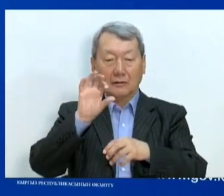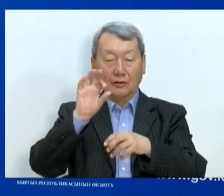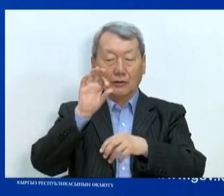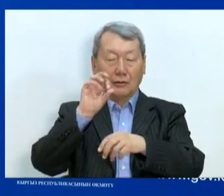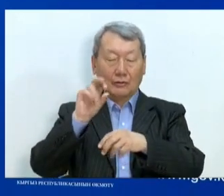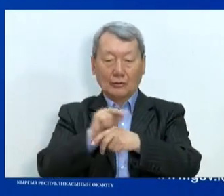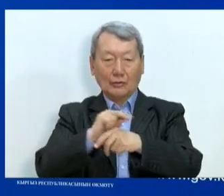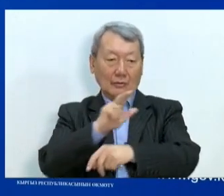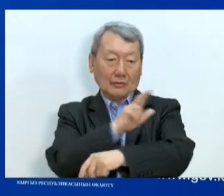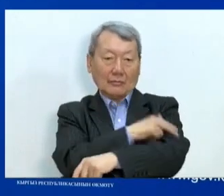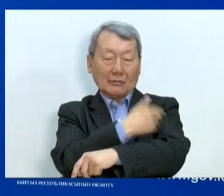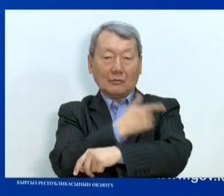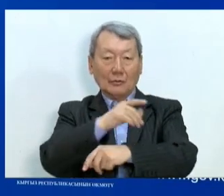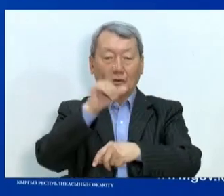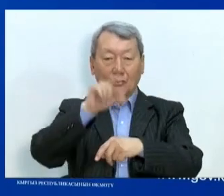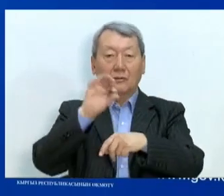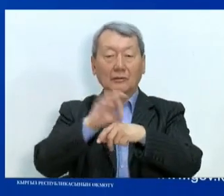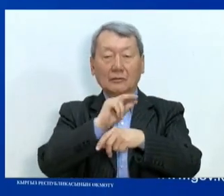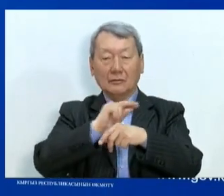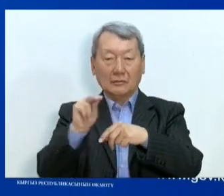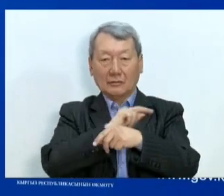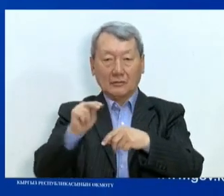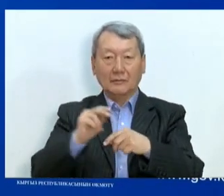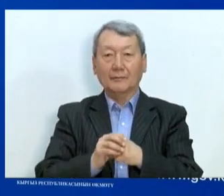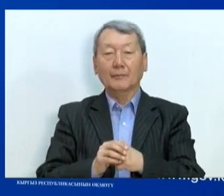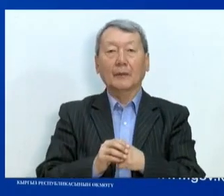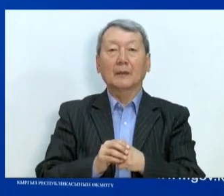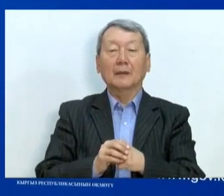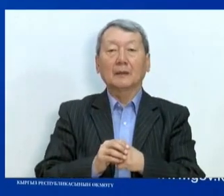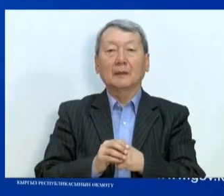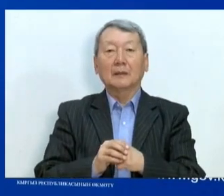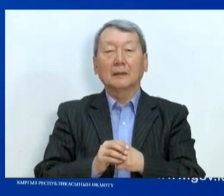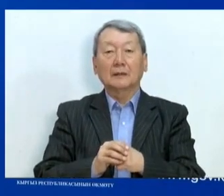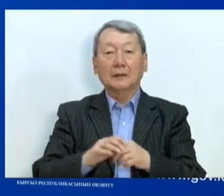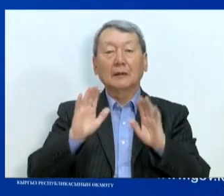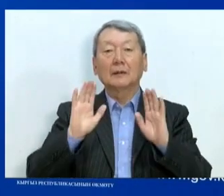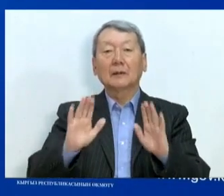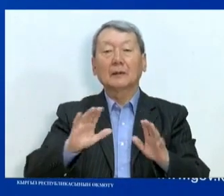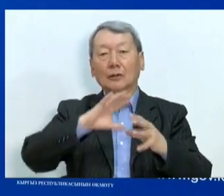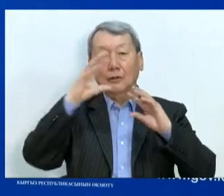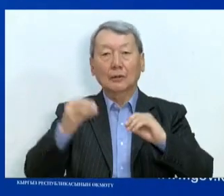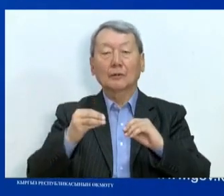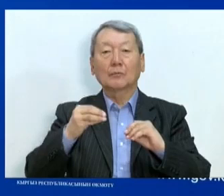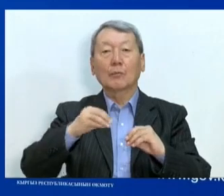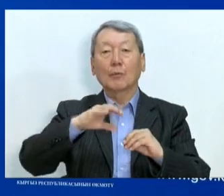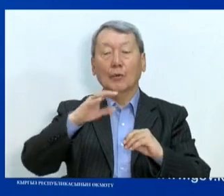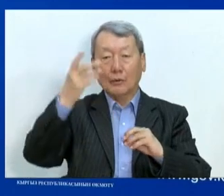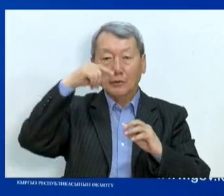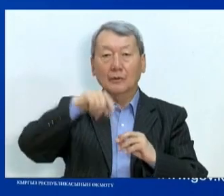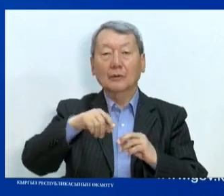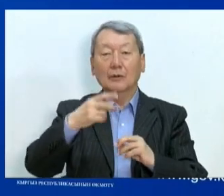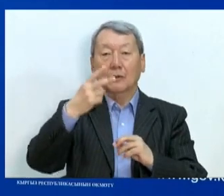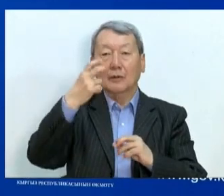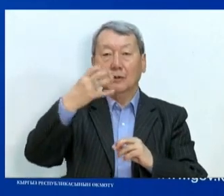дарылоо мекемелеринин ичинен, кызматкерлеринин ичинен чыгып дарыланып жатат. Жалпы катталган учурлардын